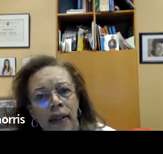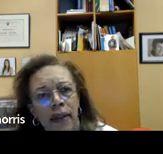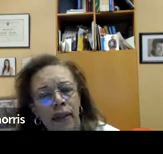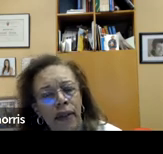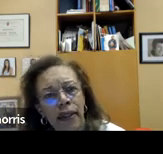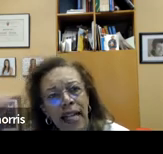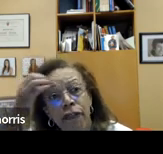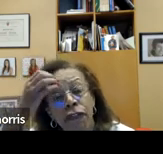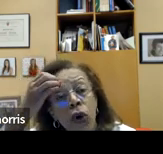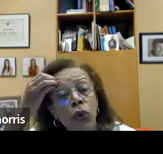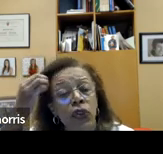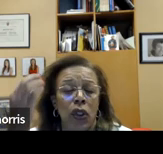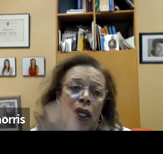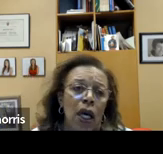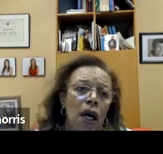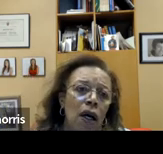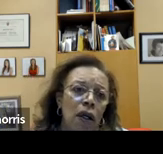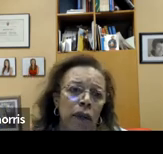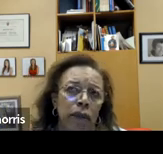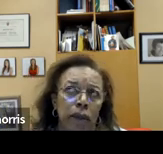la fausse